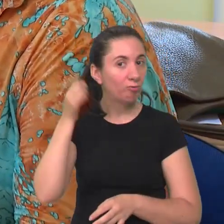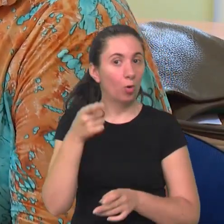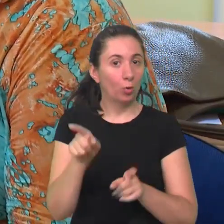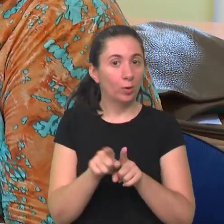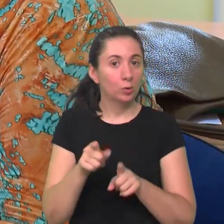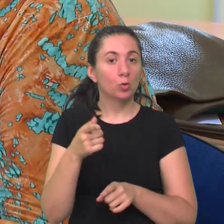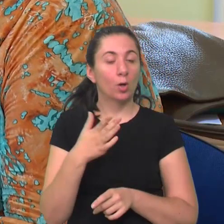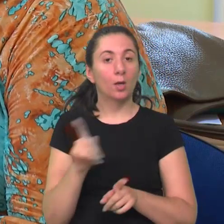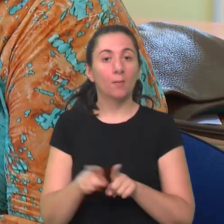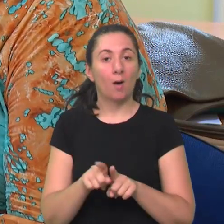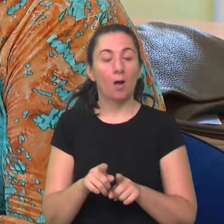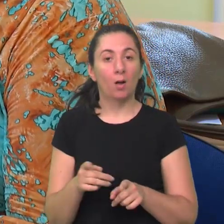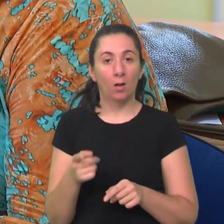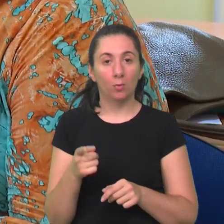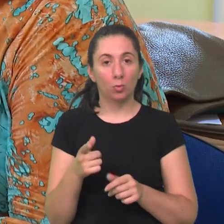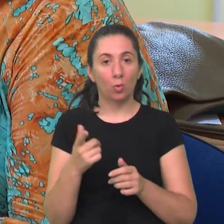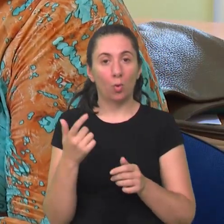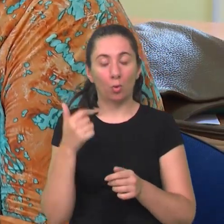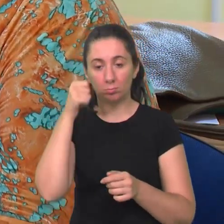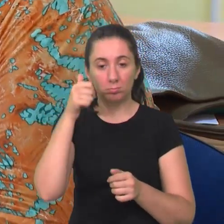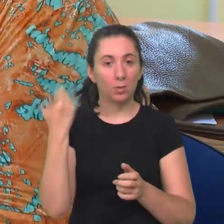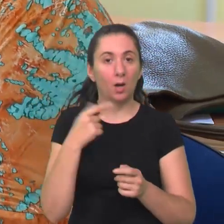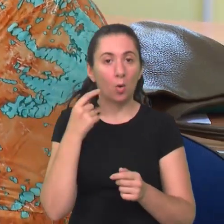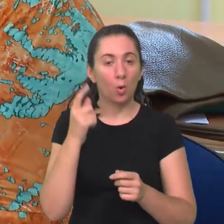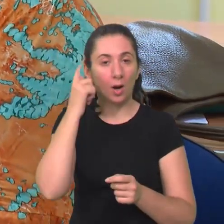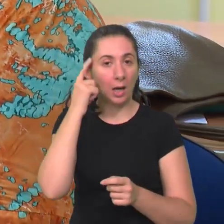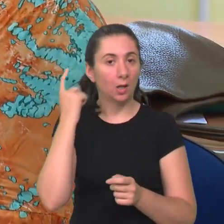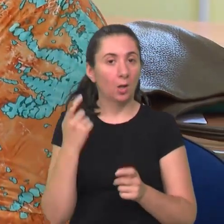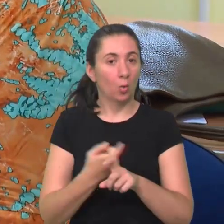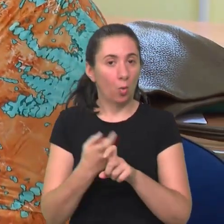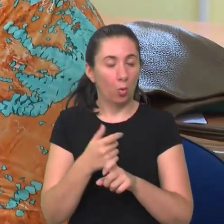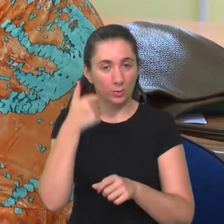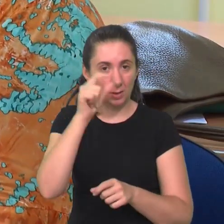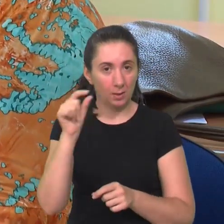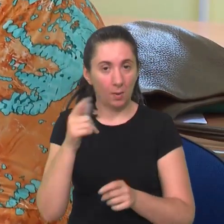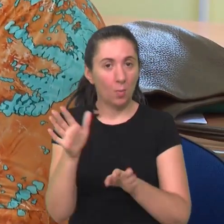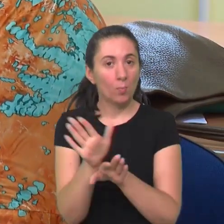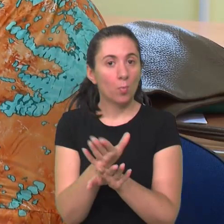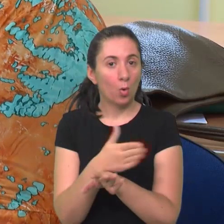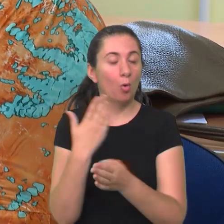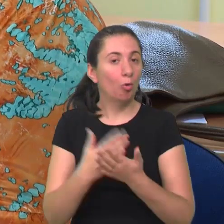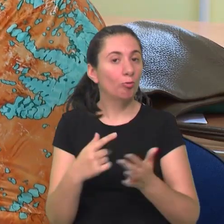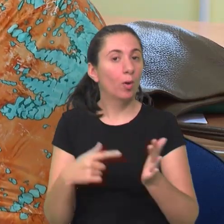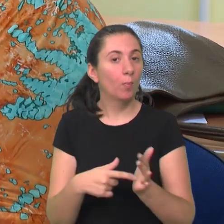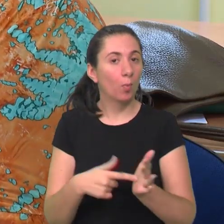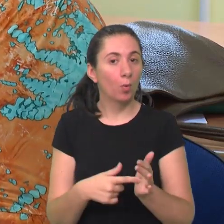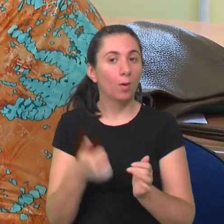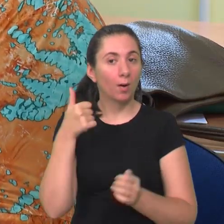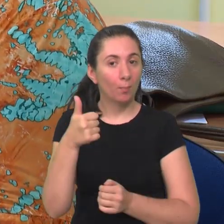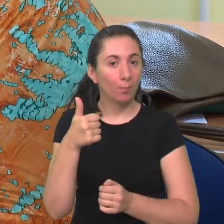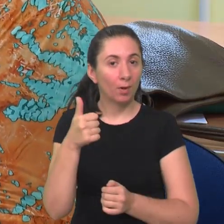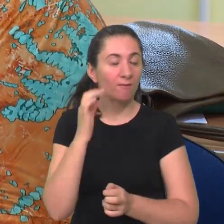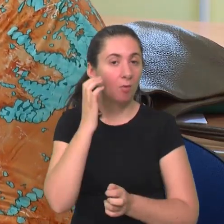evo, vidite, i to je imalo utjecaj na nazive kostiju, na anatomiju, znači prolaznost uvijek nam se pokazuje